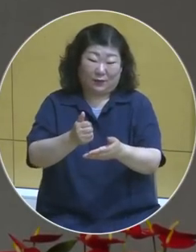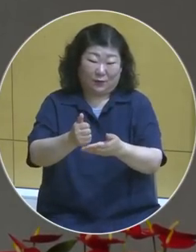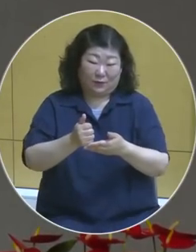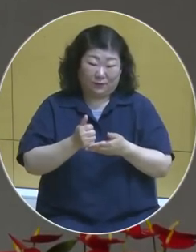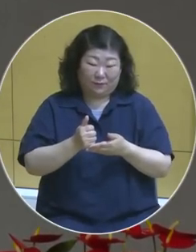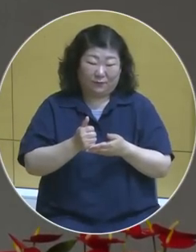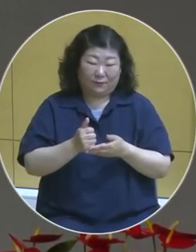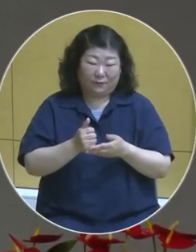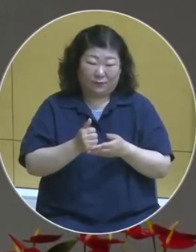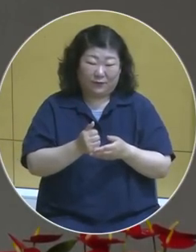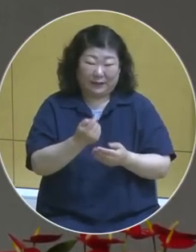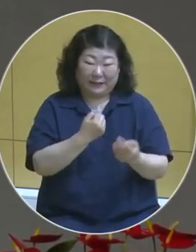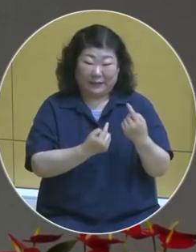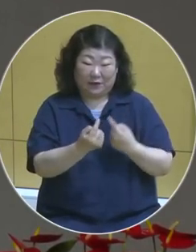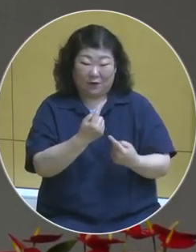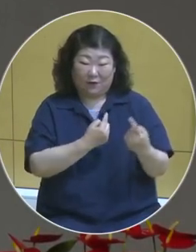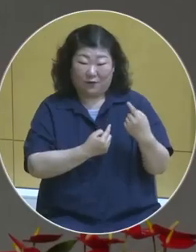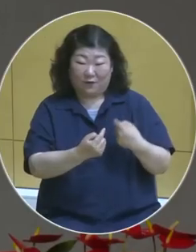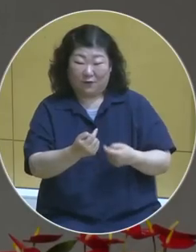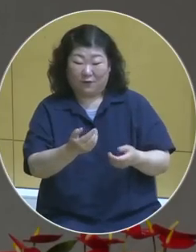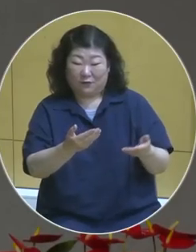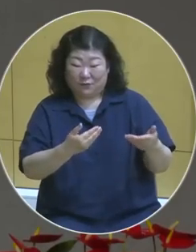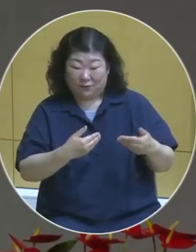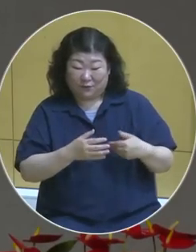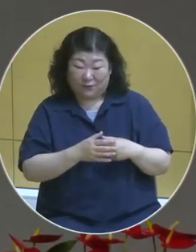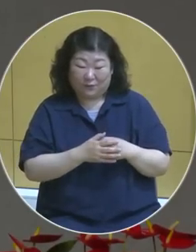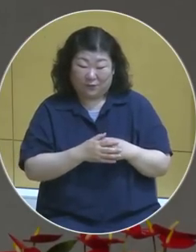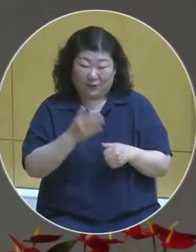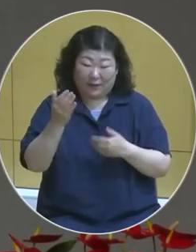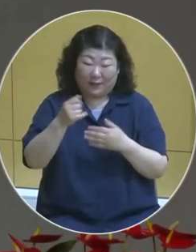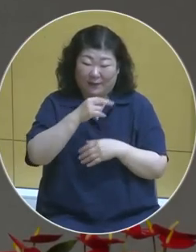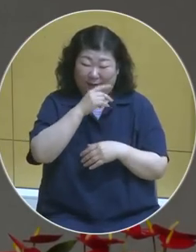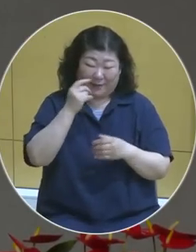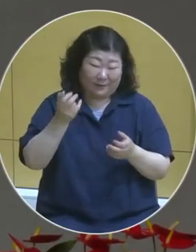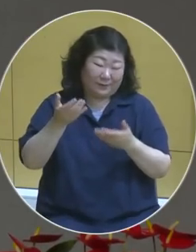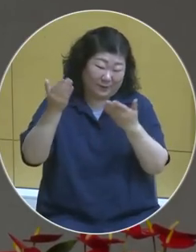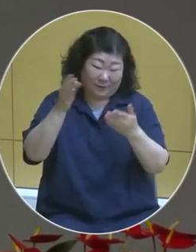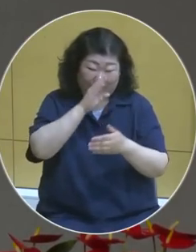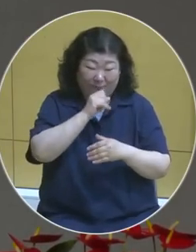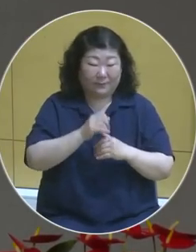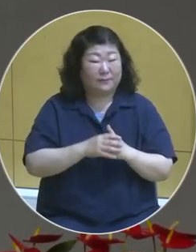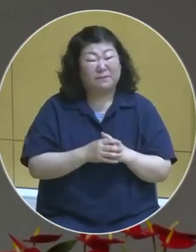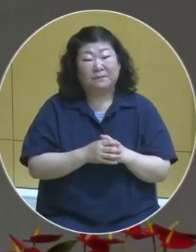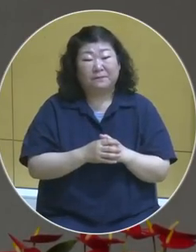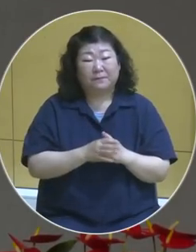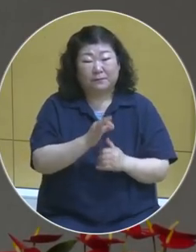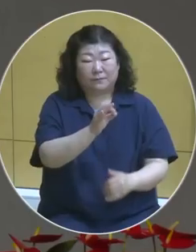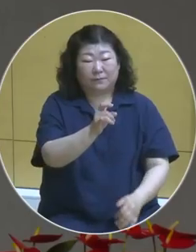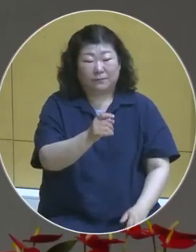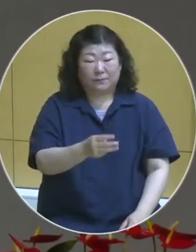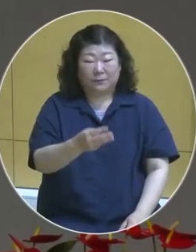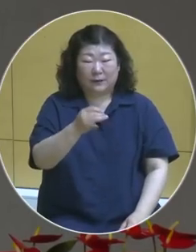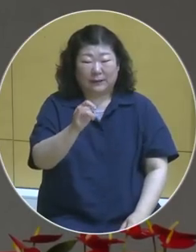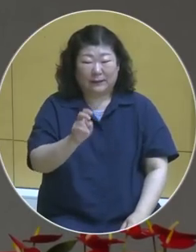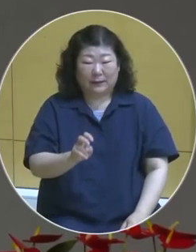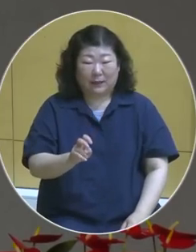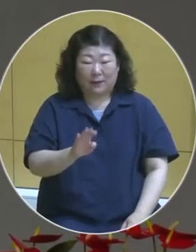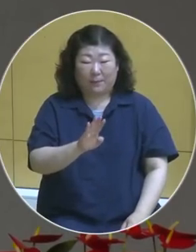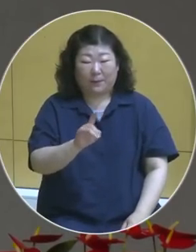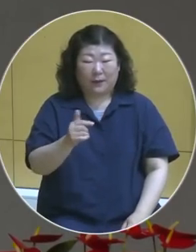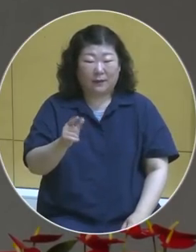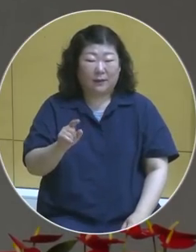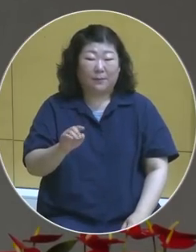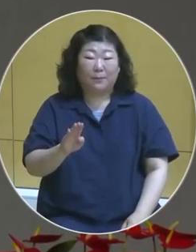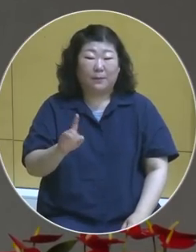기도의 향이 하나님 앞에 계속 올라갈 수 있었으면 좋겠습니다. 아울러서 우리 엘림 바나바 모집하게